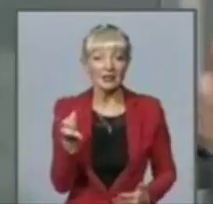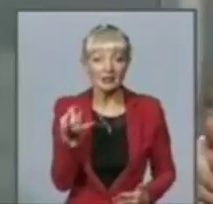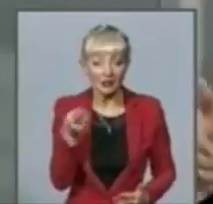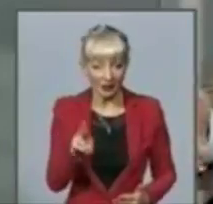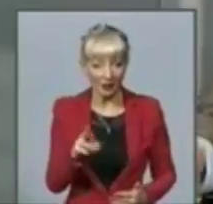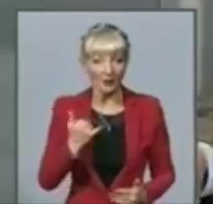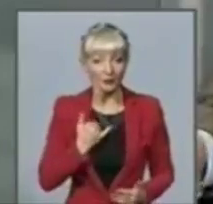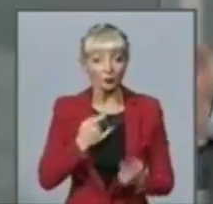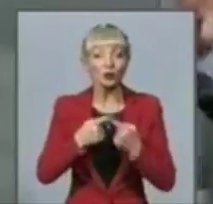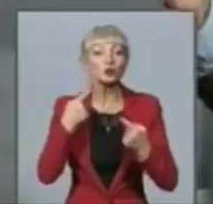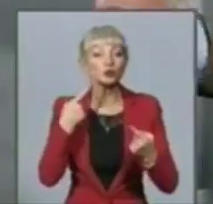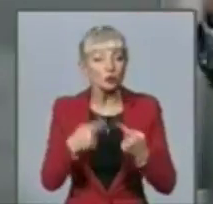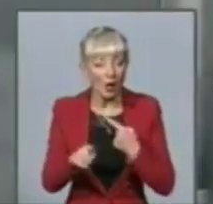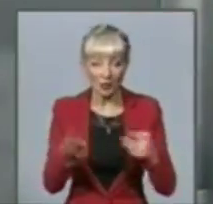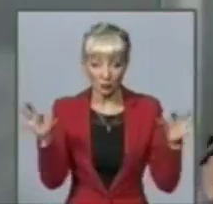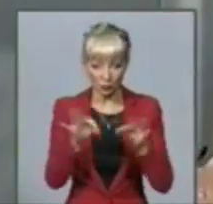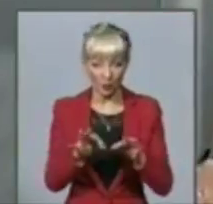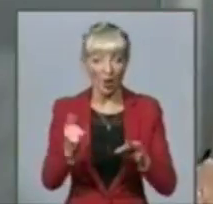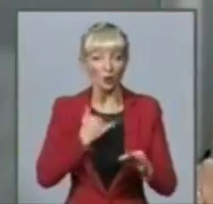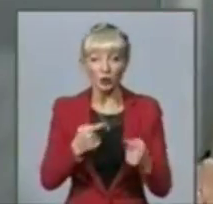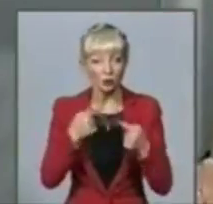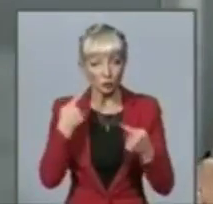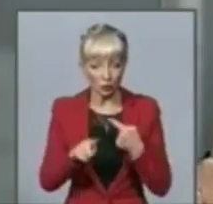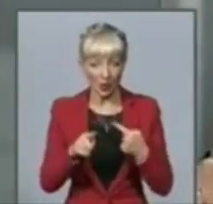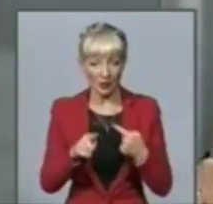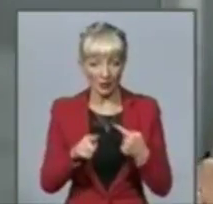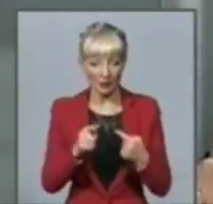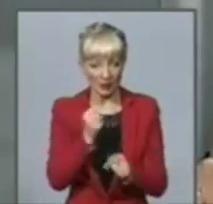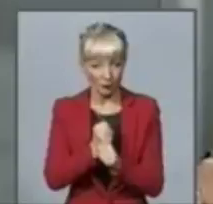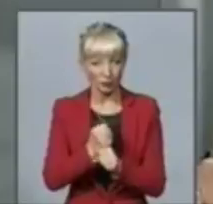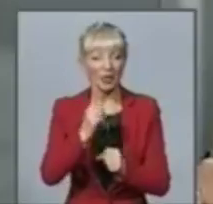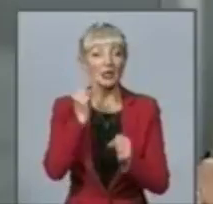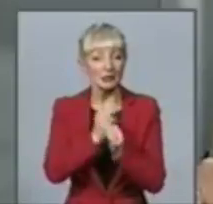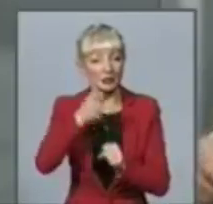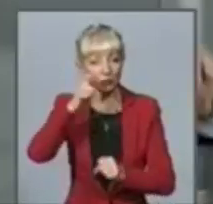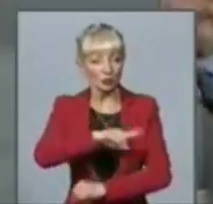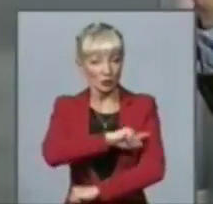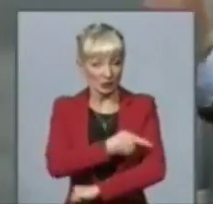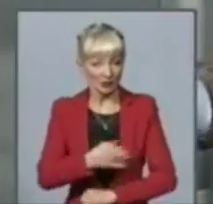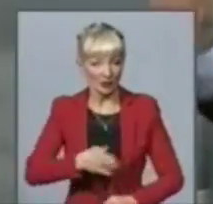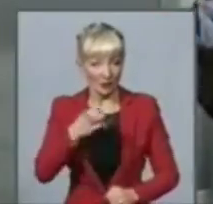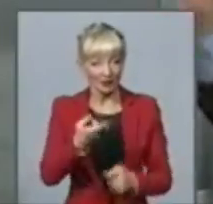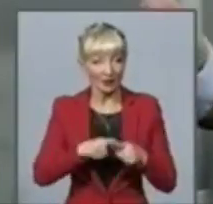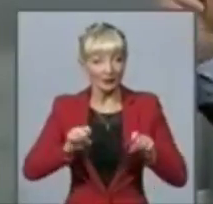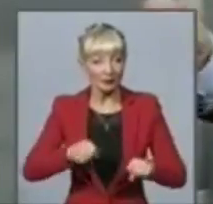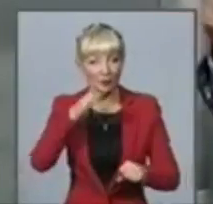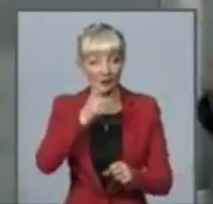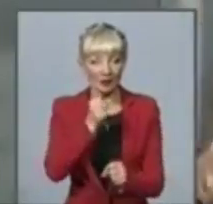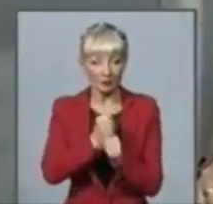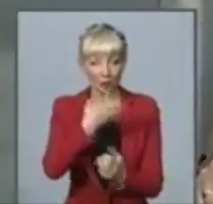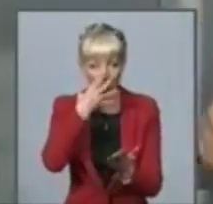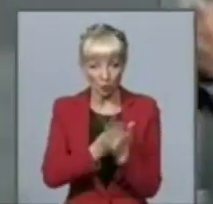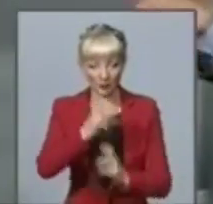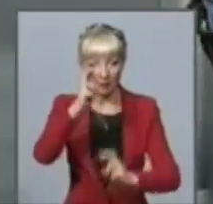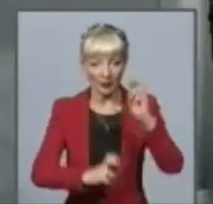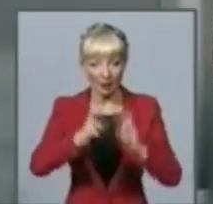нас інша є абсолютна доля і інша місія – зробити Україну сильною, заможною. Це можливо тільки, коли працює власна